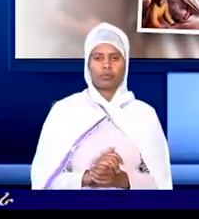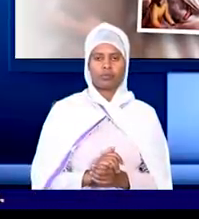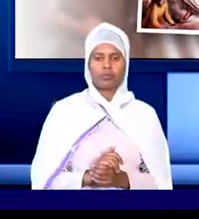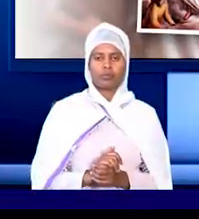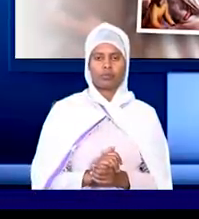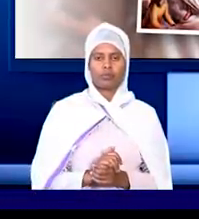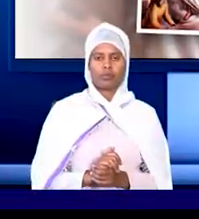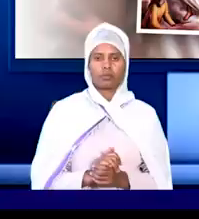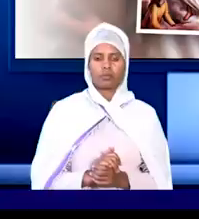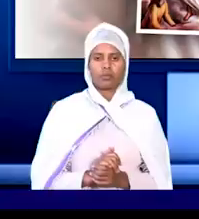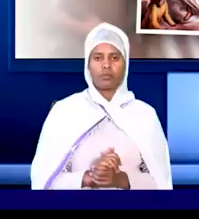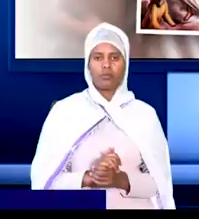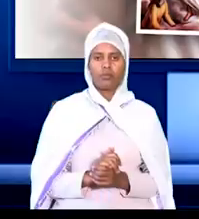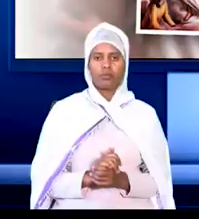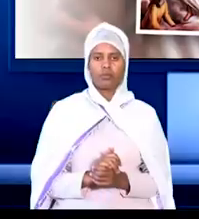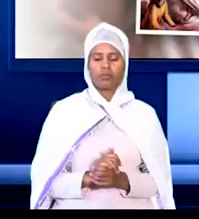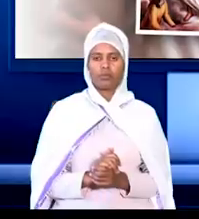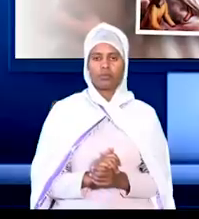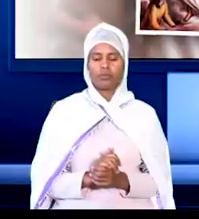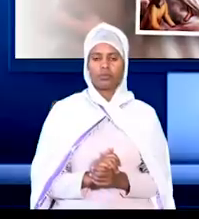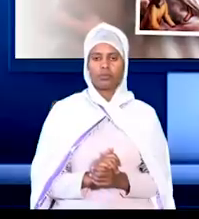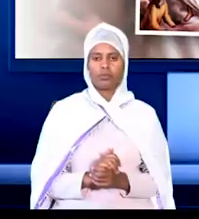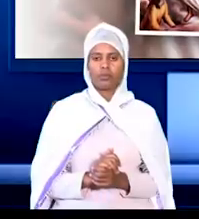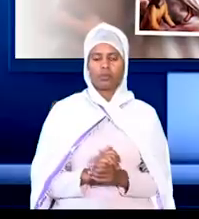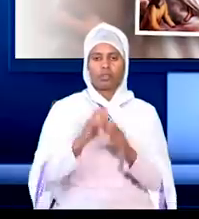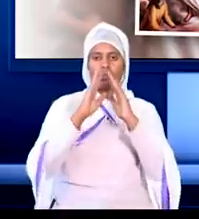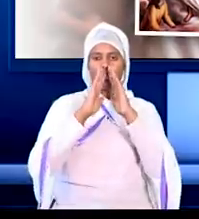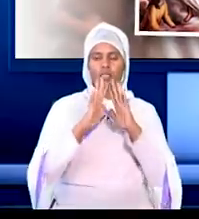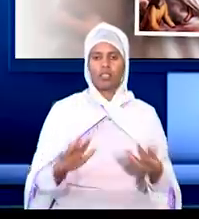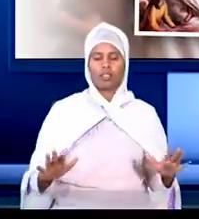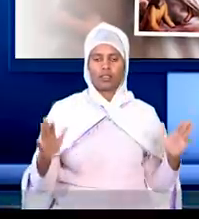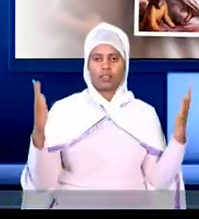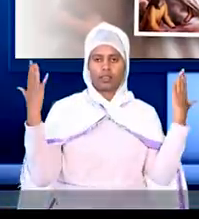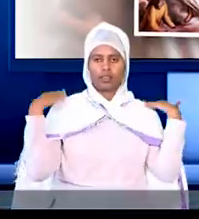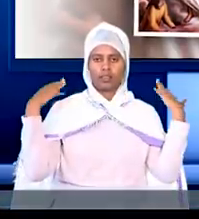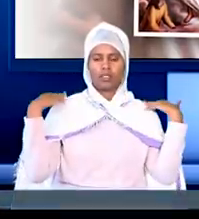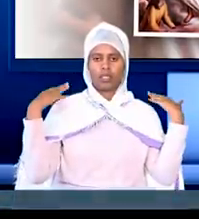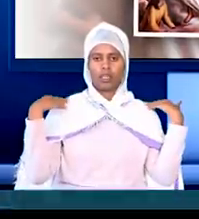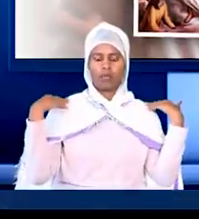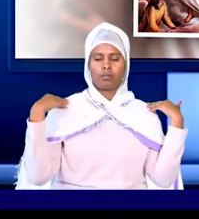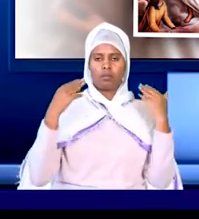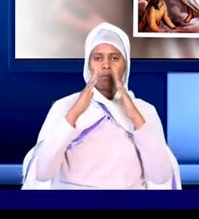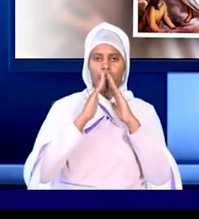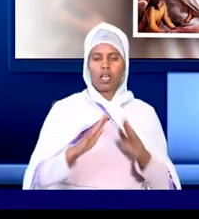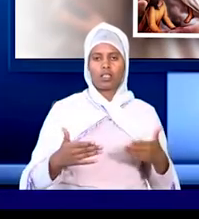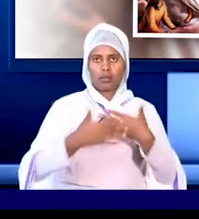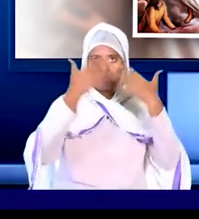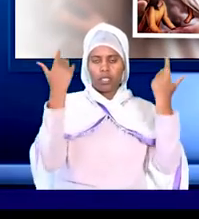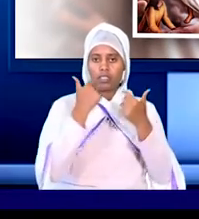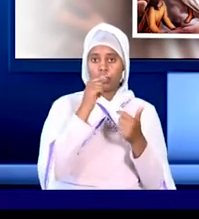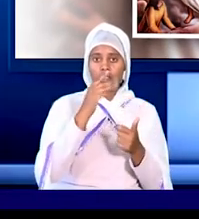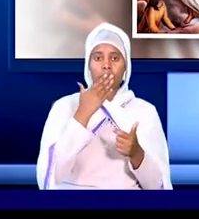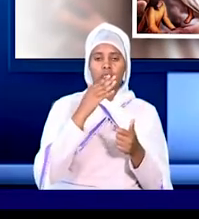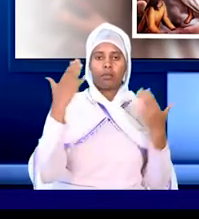ንቁም በበህላዊነ እስከ ንኣምር ፈጣሪነ ዋሂዶኦም መላእከ ሰላም። መላእከ ሰላም እንዳተባሃለ መላእከ